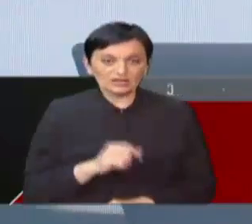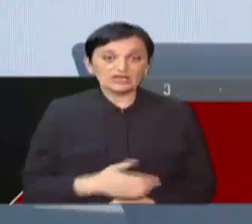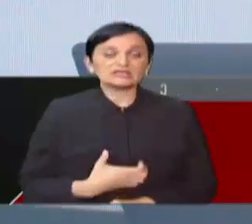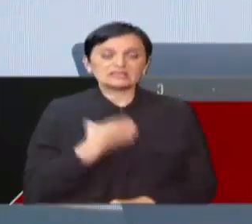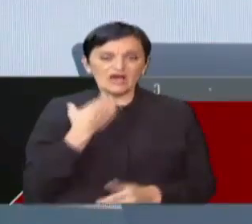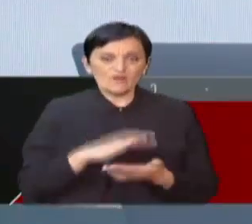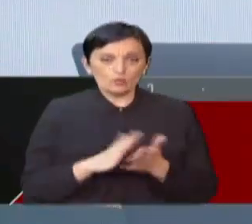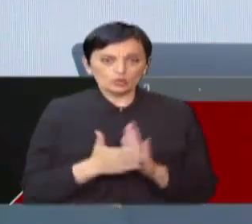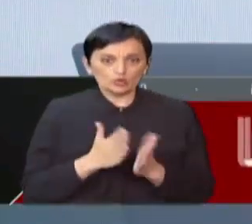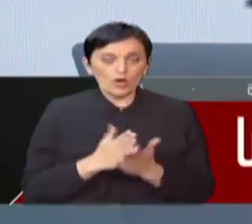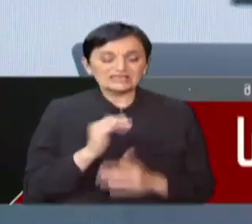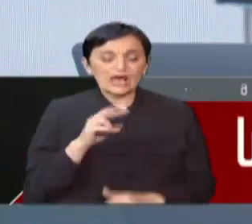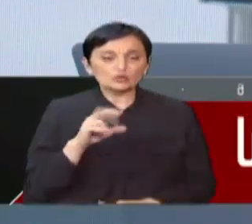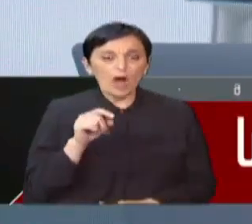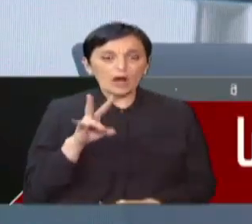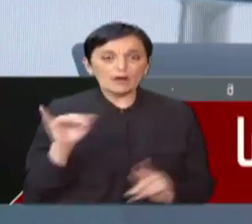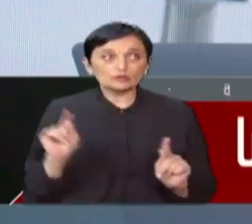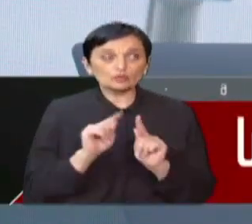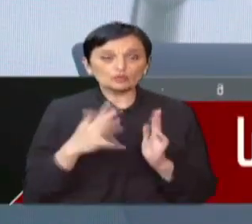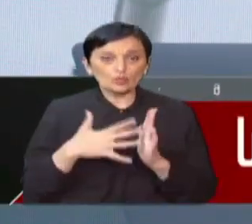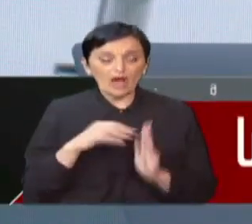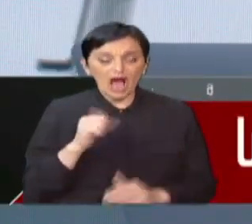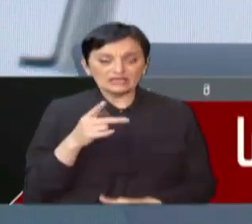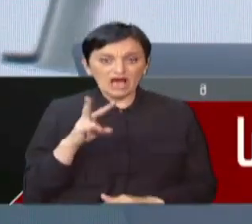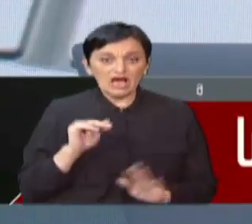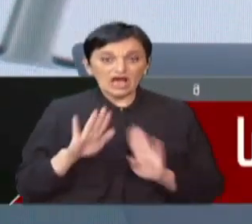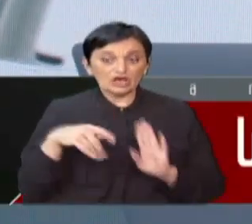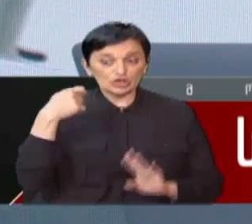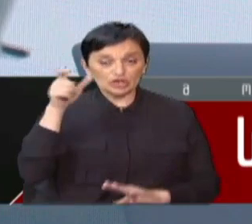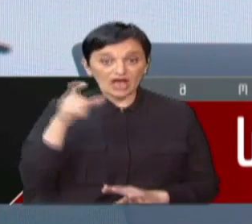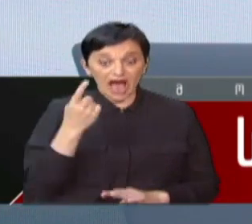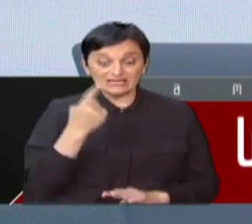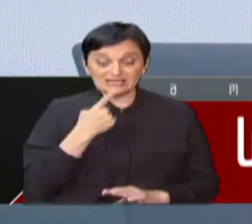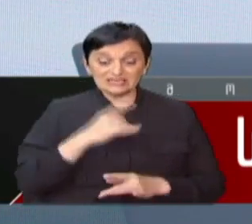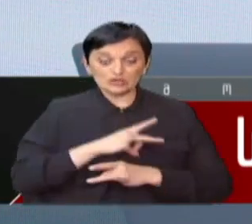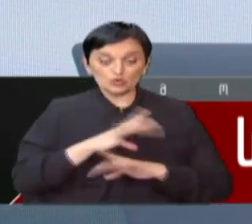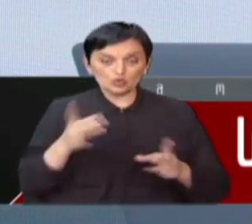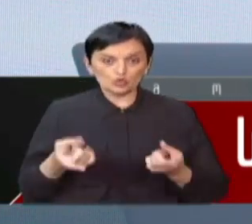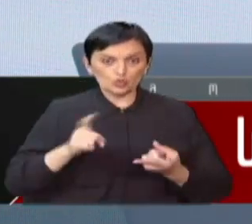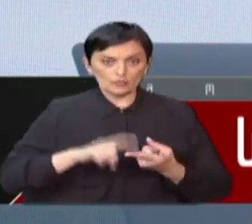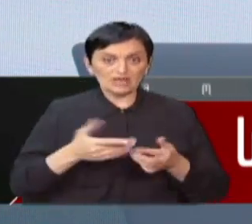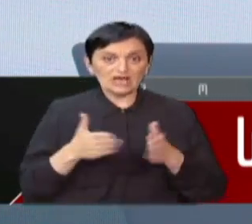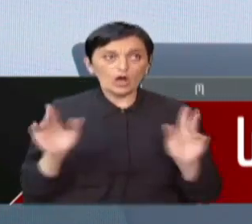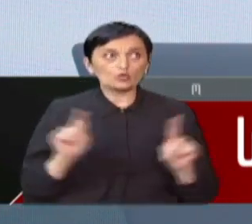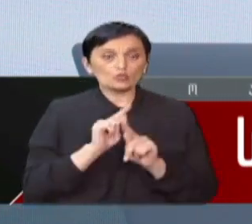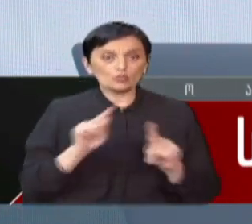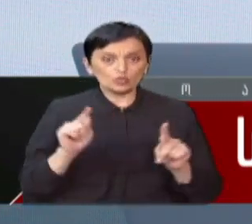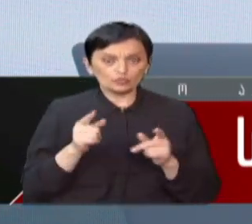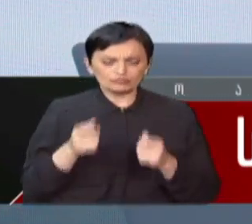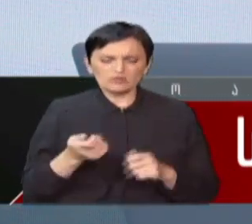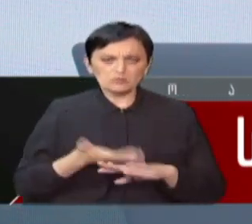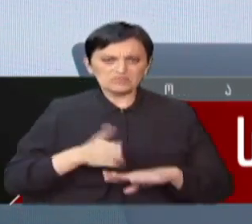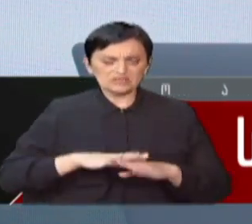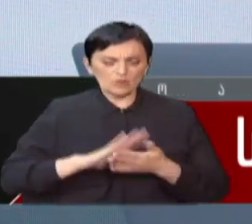Savalalo mdgomareobashia Sandru Ahmetelis muzeumi sopel anagashi regjisoris 100 წლის იუბილესთან დაკავშირებით გახსნილი მუზეუმი ამორტიზებულია